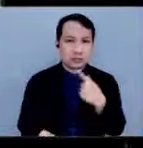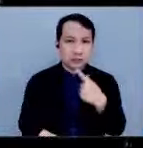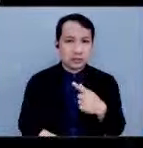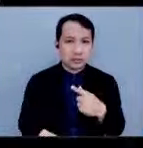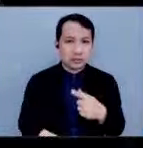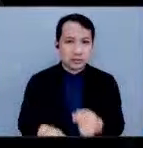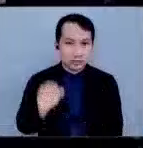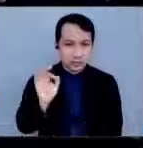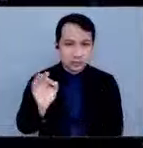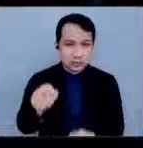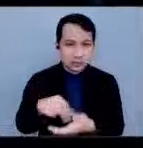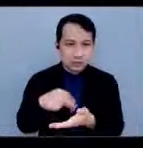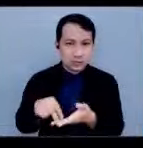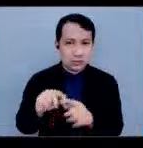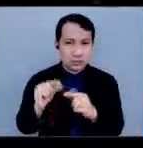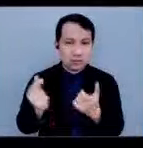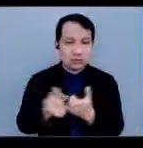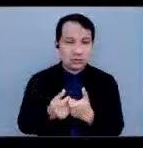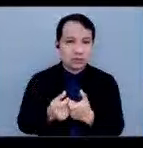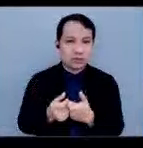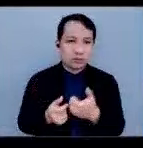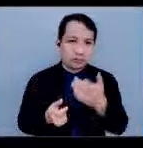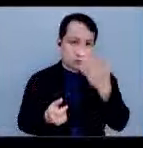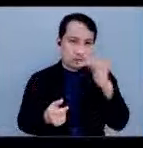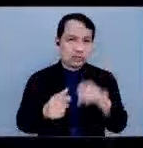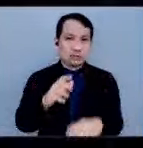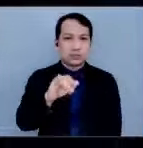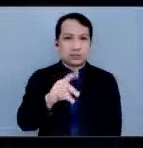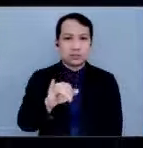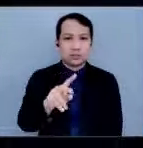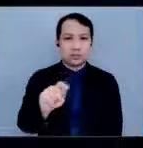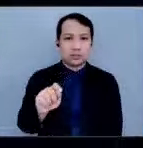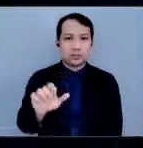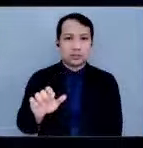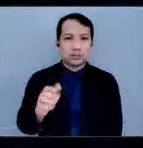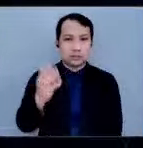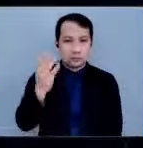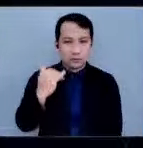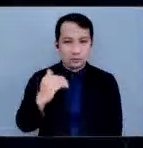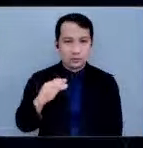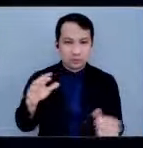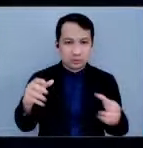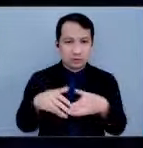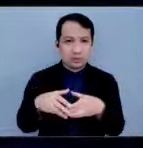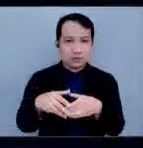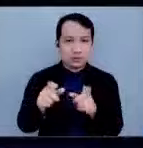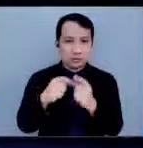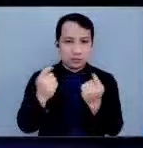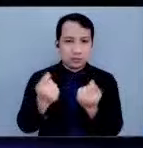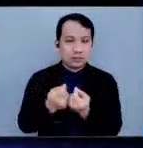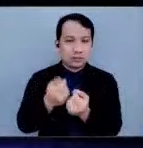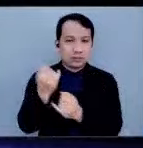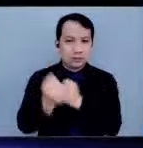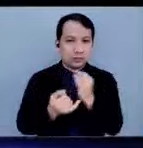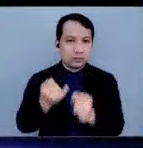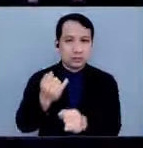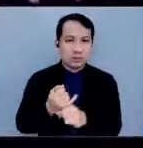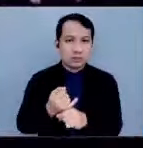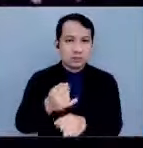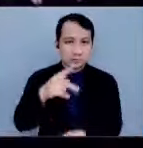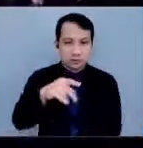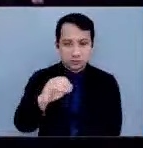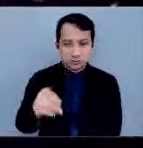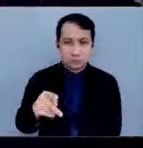dance club ang Smart Araneta Coliseum para sa Together Again concert ng international pop